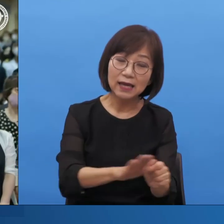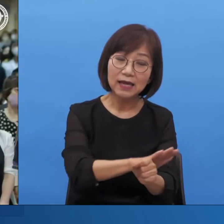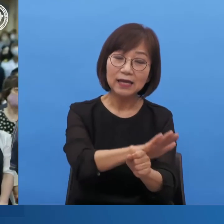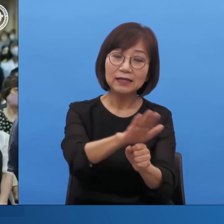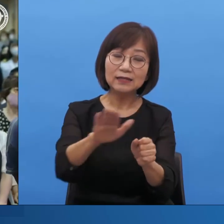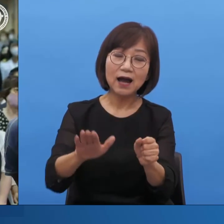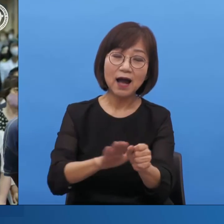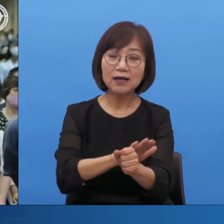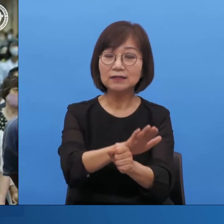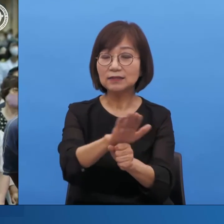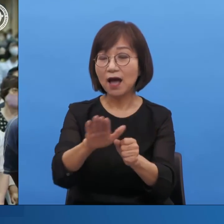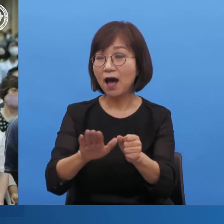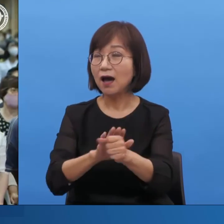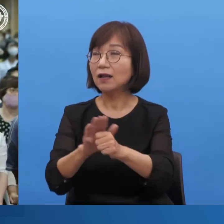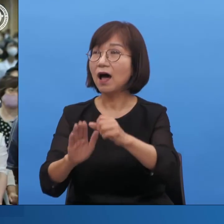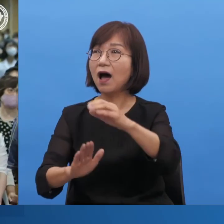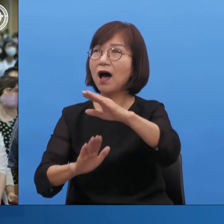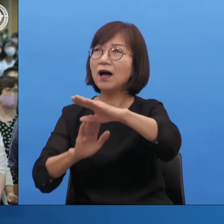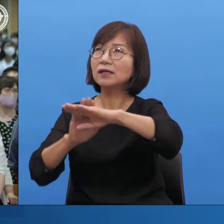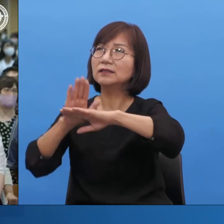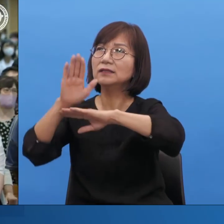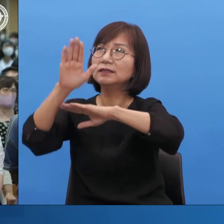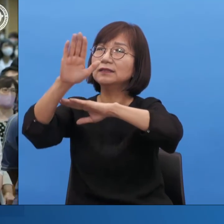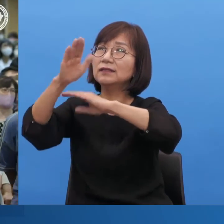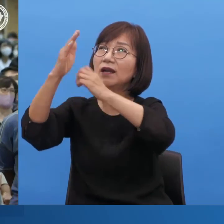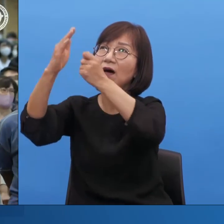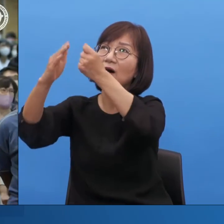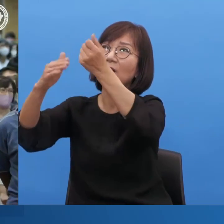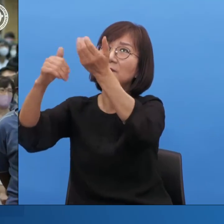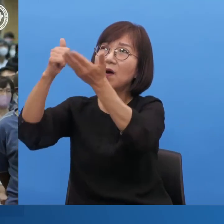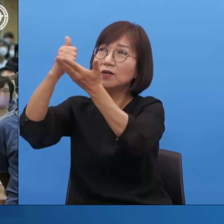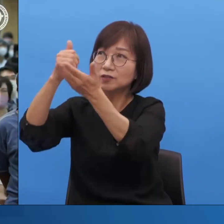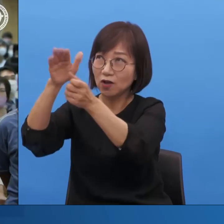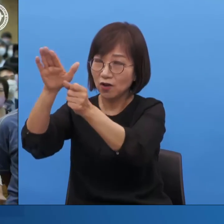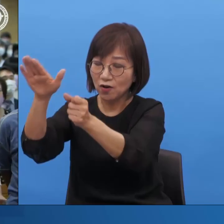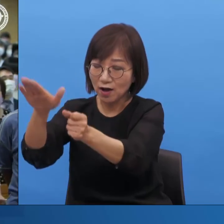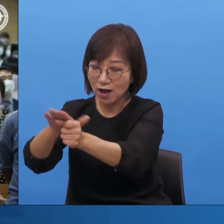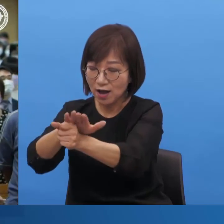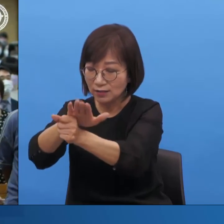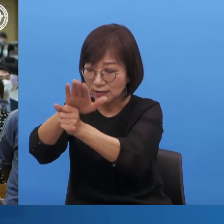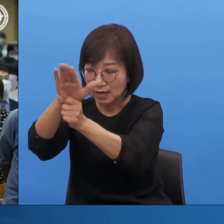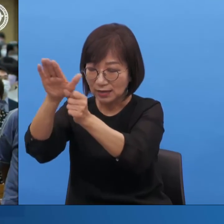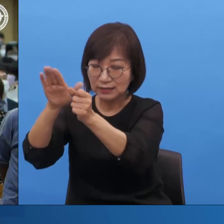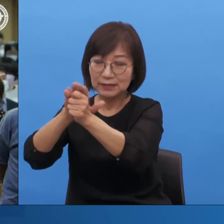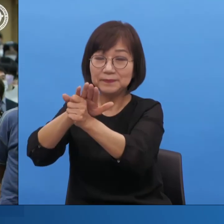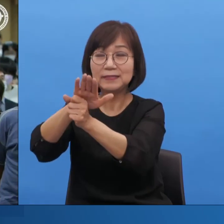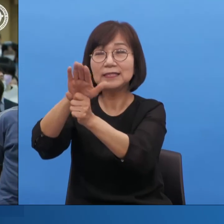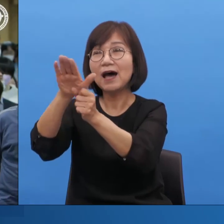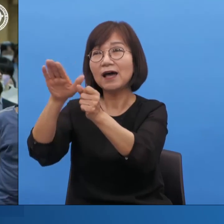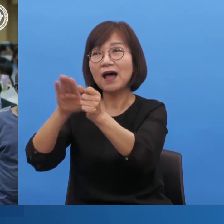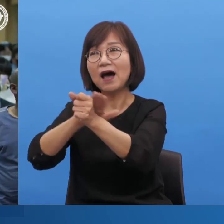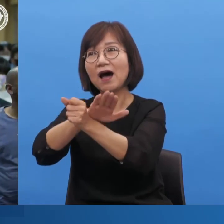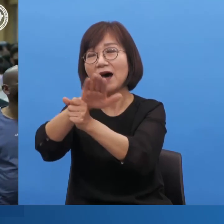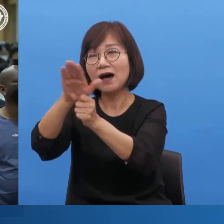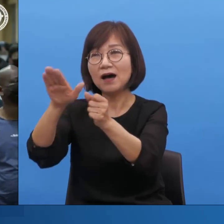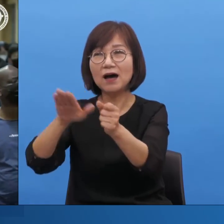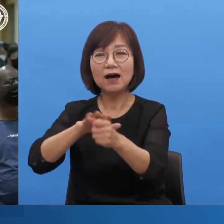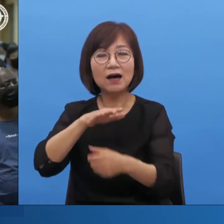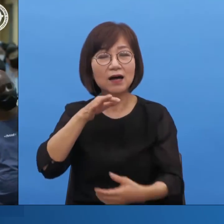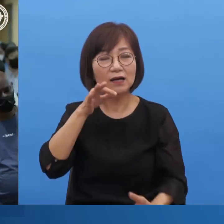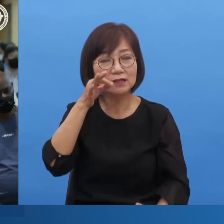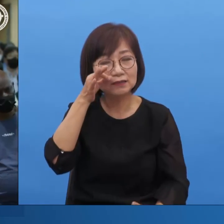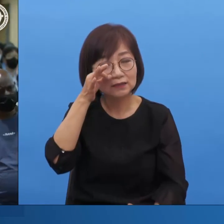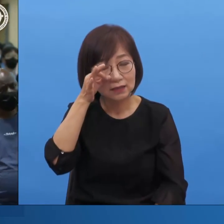언약을 인간 사랑을 넘어서 하나님 사랑